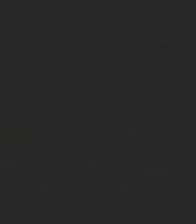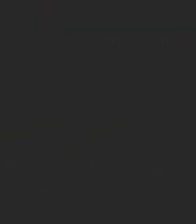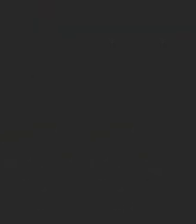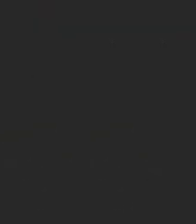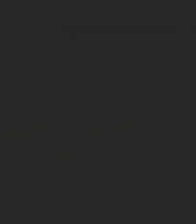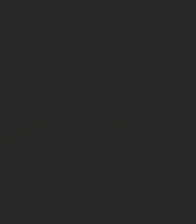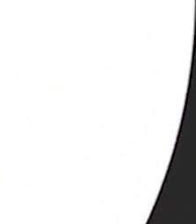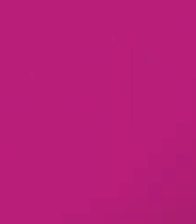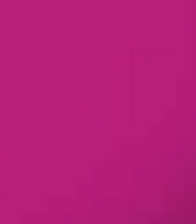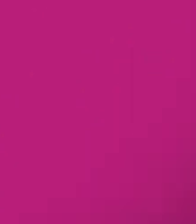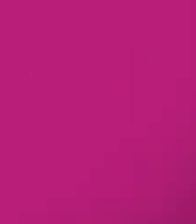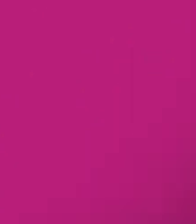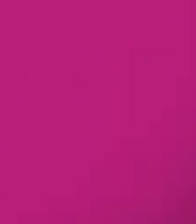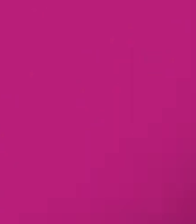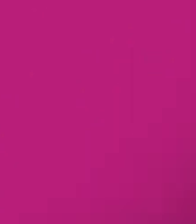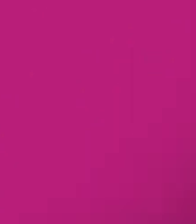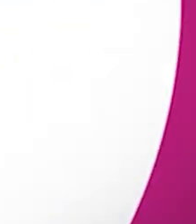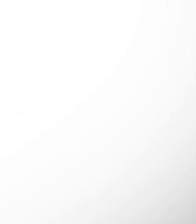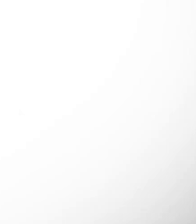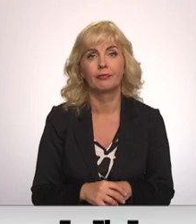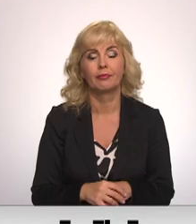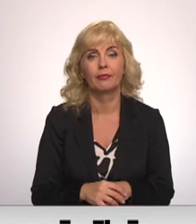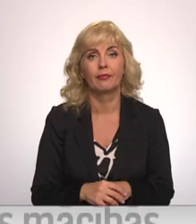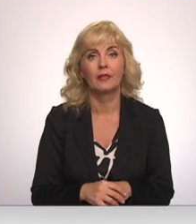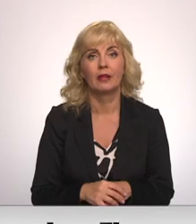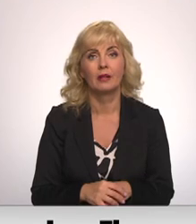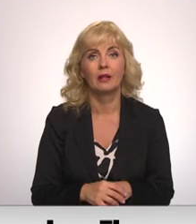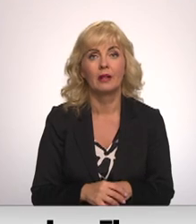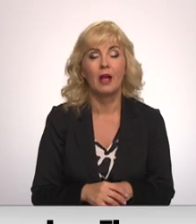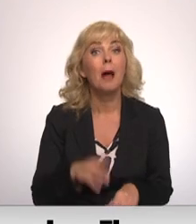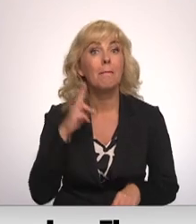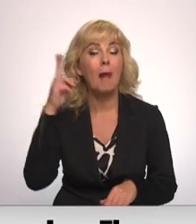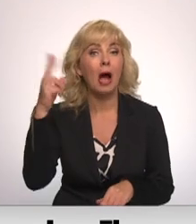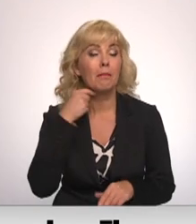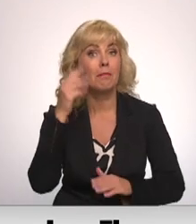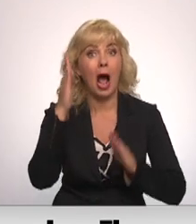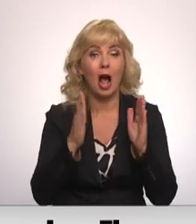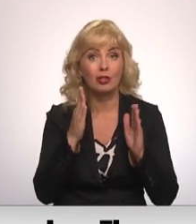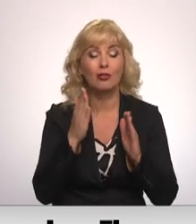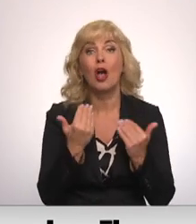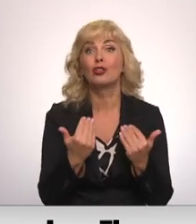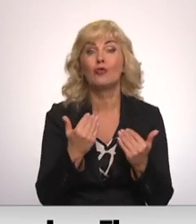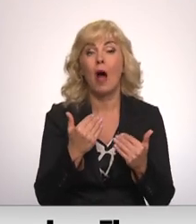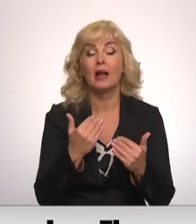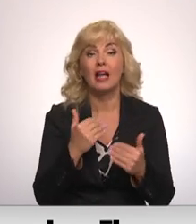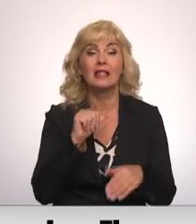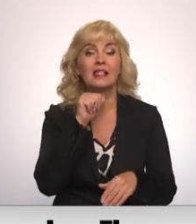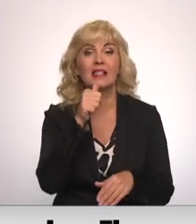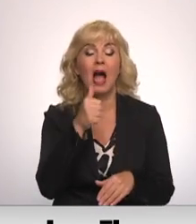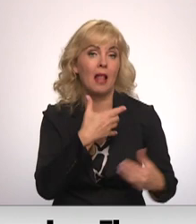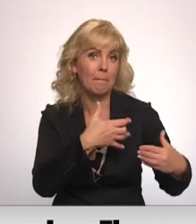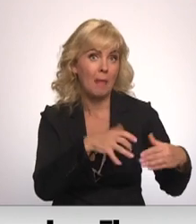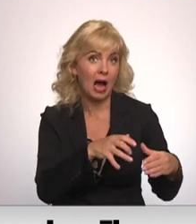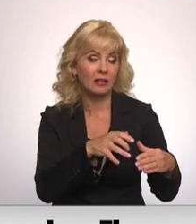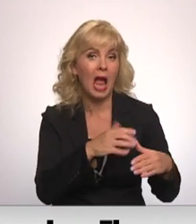Re, viss ēters ir te! Ar pārliecinošu balsu vairākumu šodien Latvijas Zaļā partija